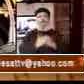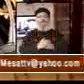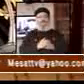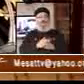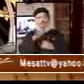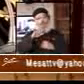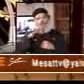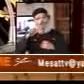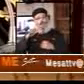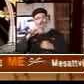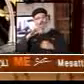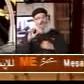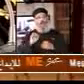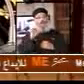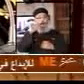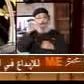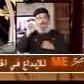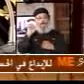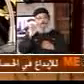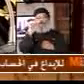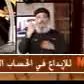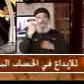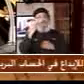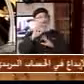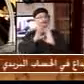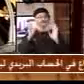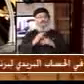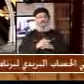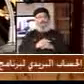فربما ما معهم لهم فقط لأنفسهم،